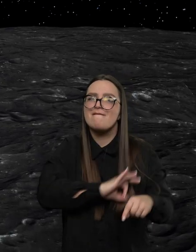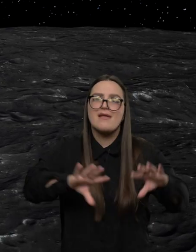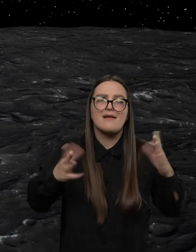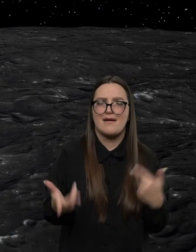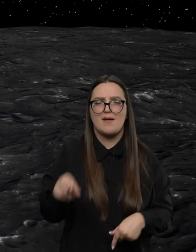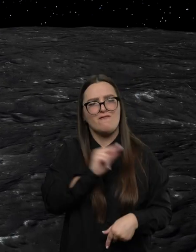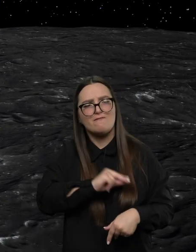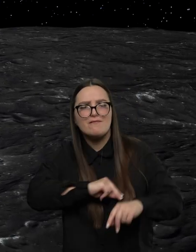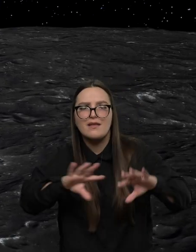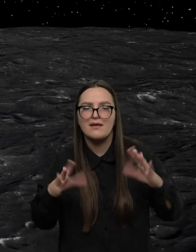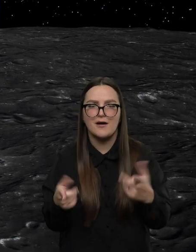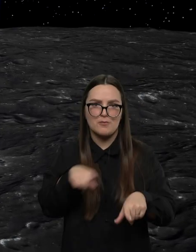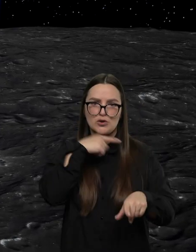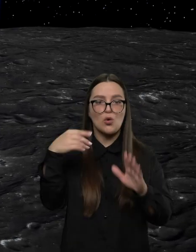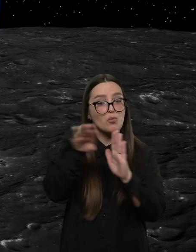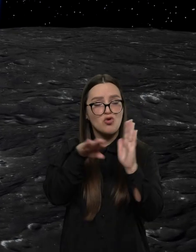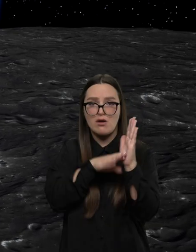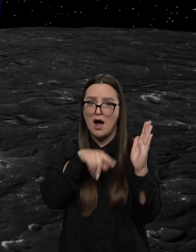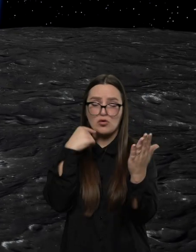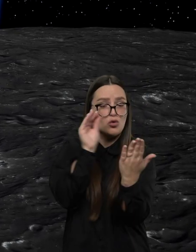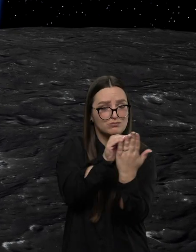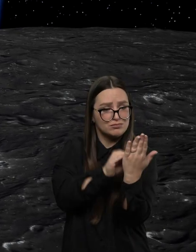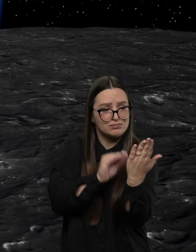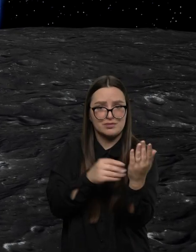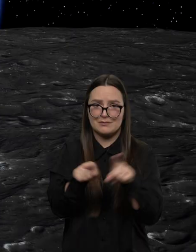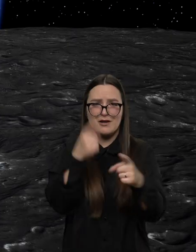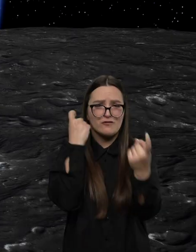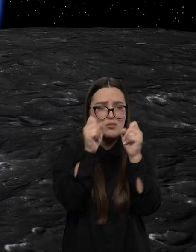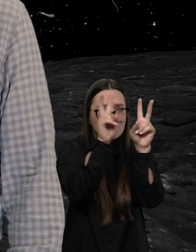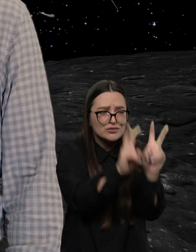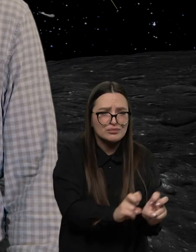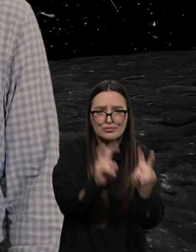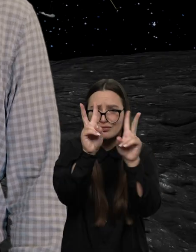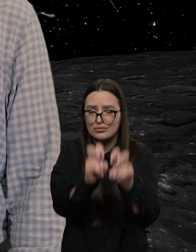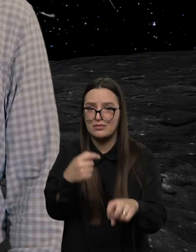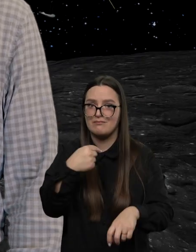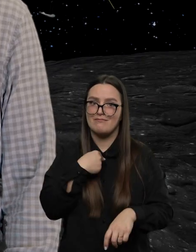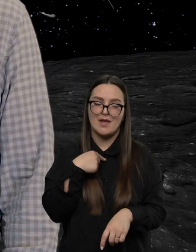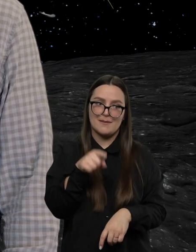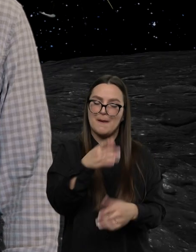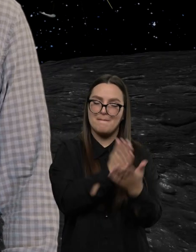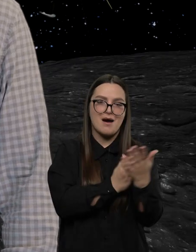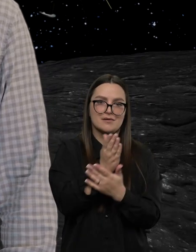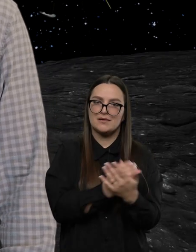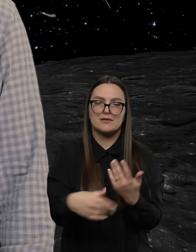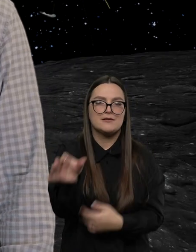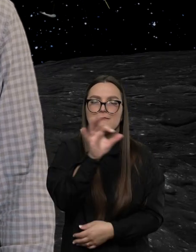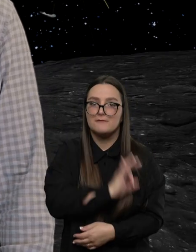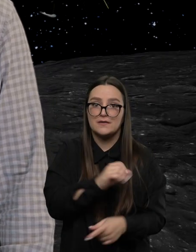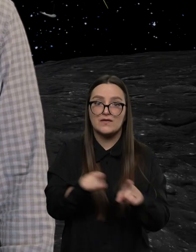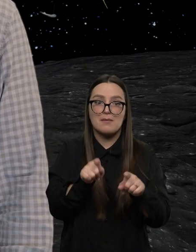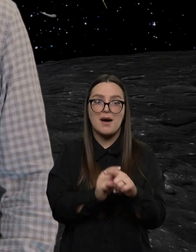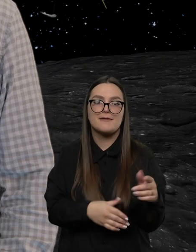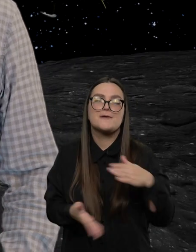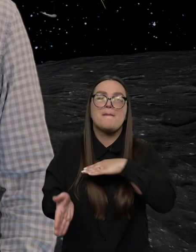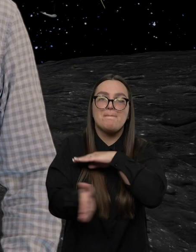išmokau, aš labai daug programų parašiau, duomenys analizuoti ir taip toliau, tai man buvo labai gera patirtis ir ant galo